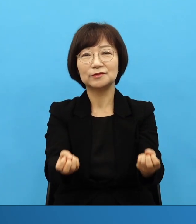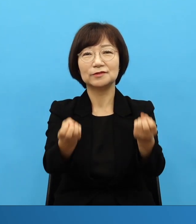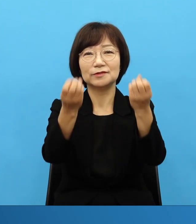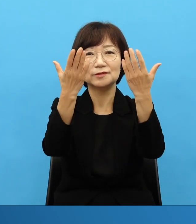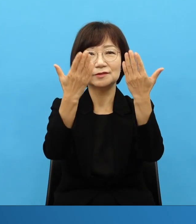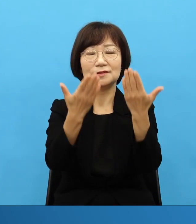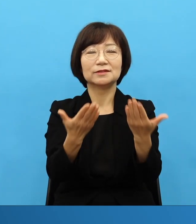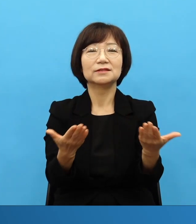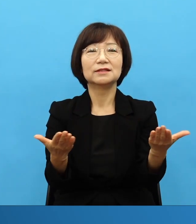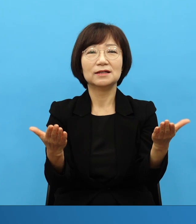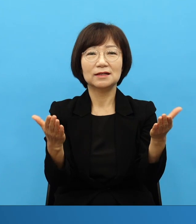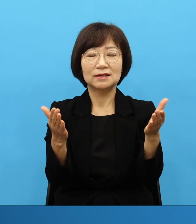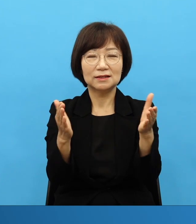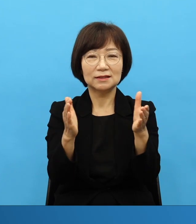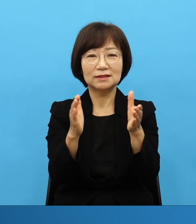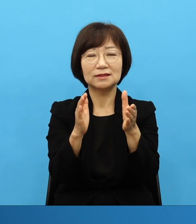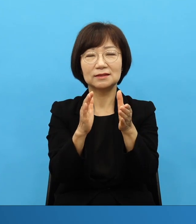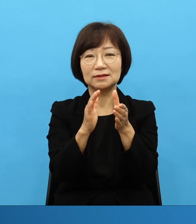할렐루야